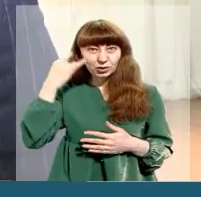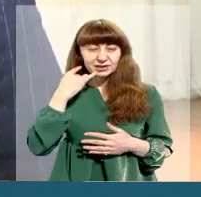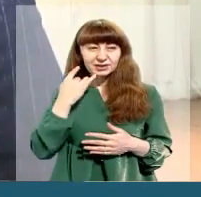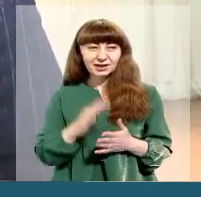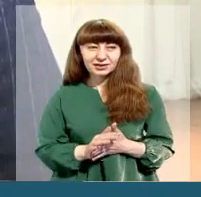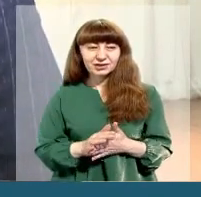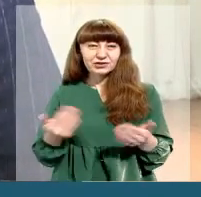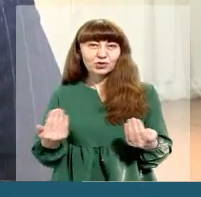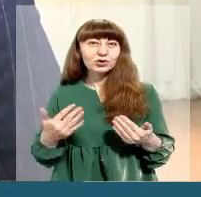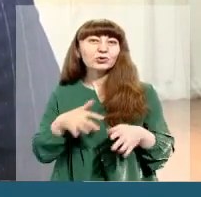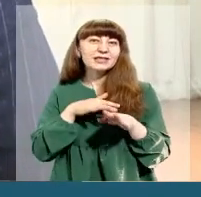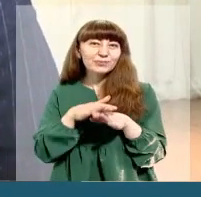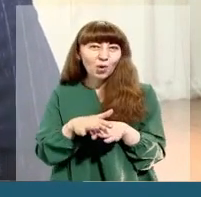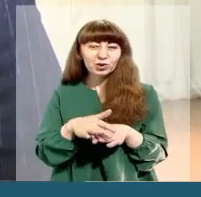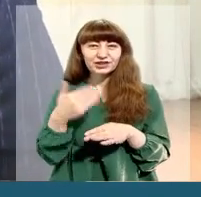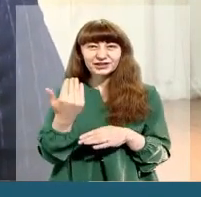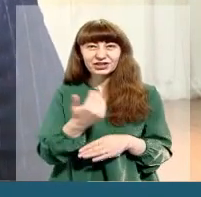поздравил, исполнил их желание.